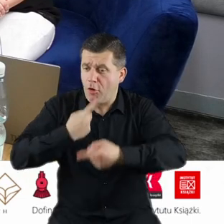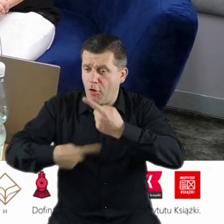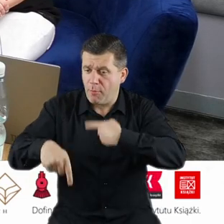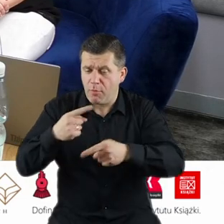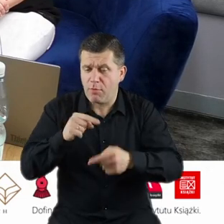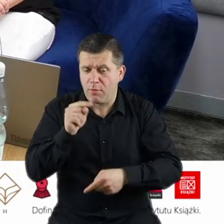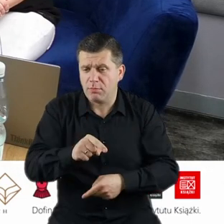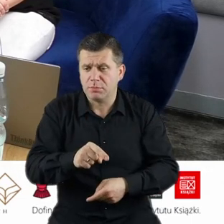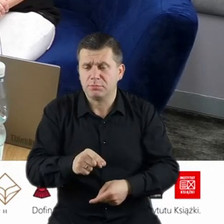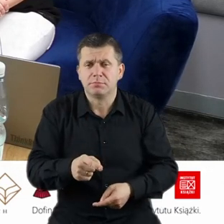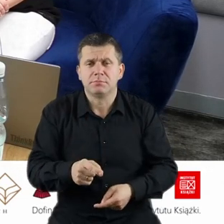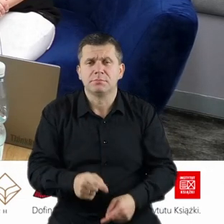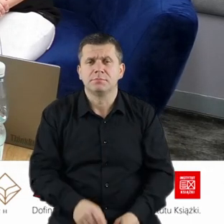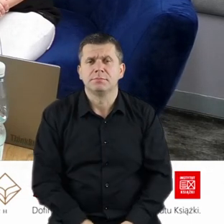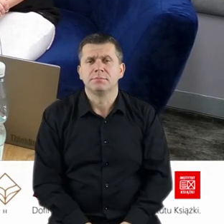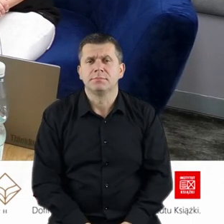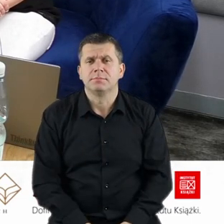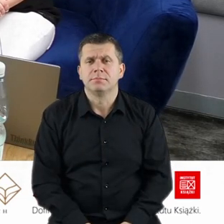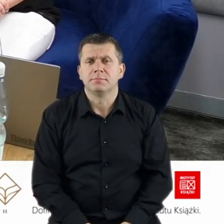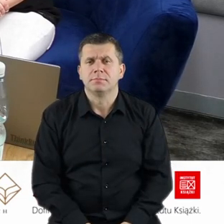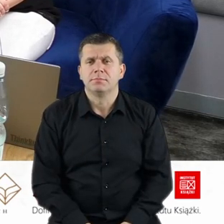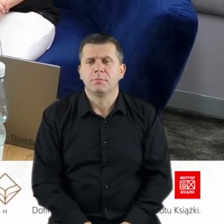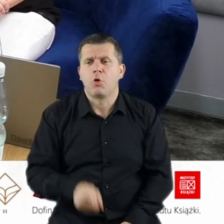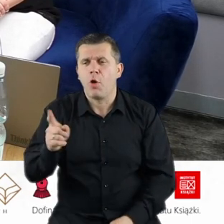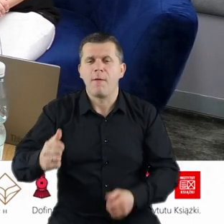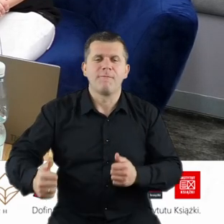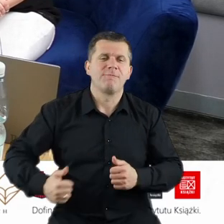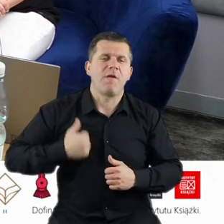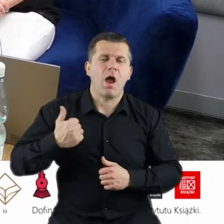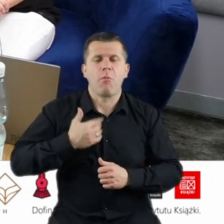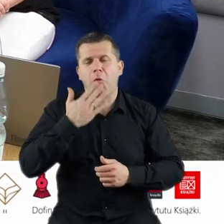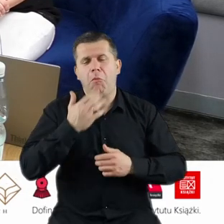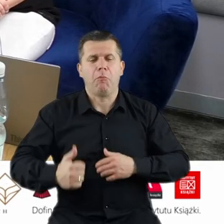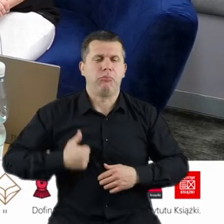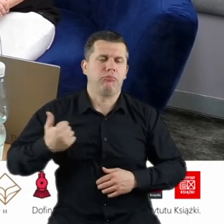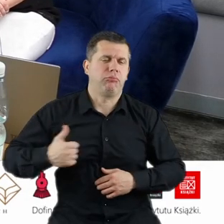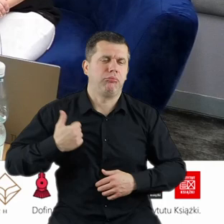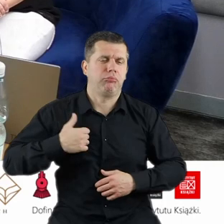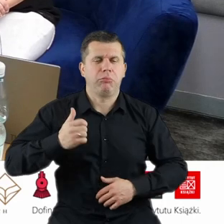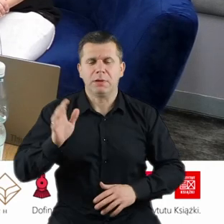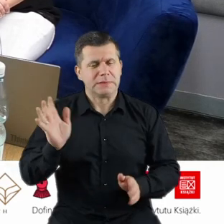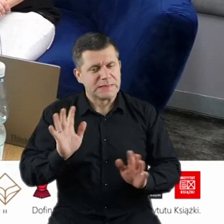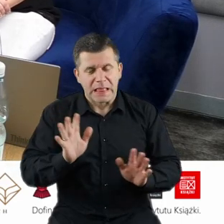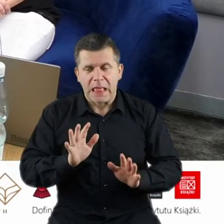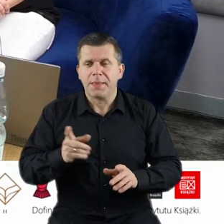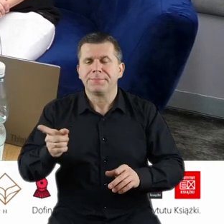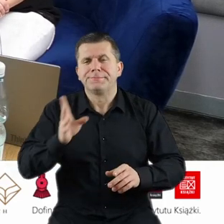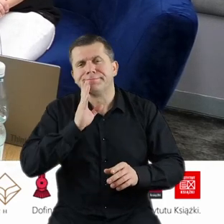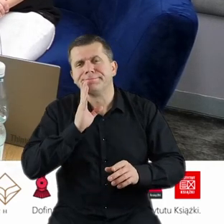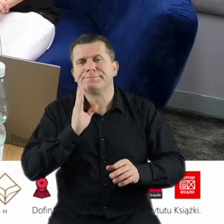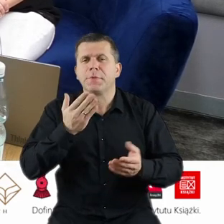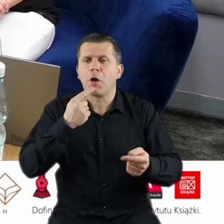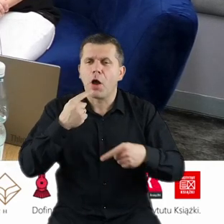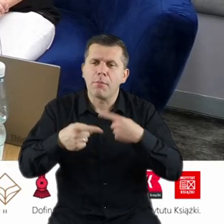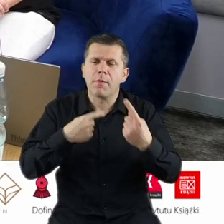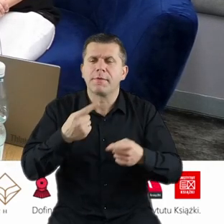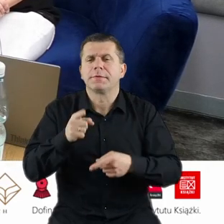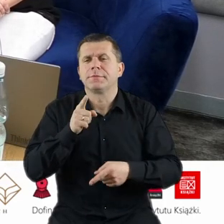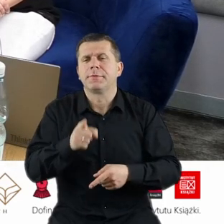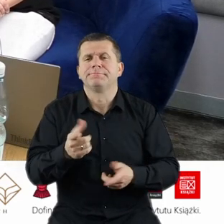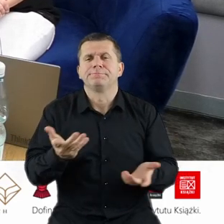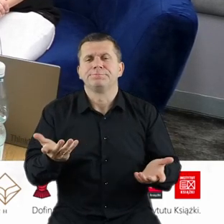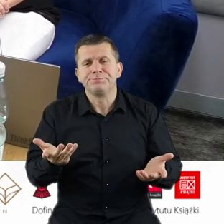I opowiadano mi o tym właśnie bez. To nie było tak, że się chwalono. Tylko raczej